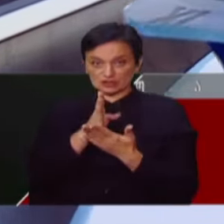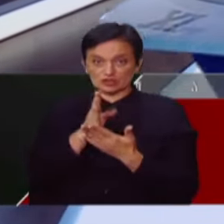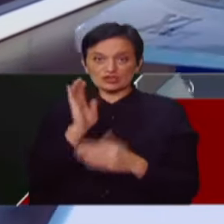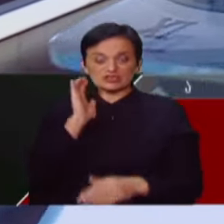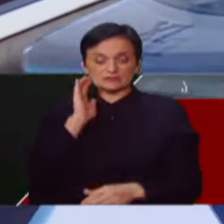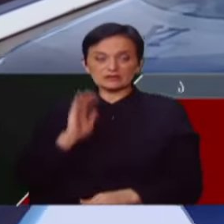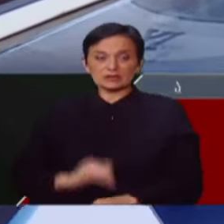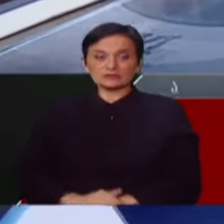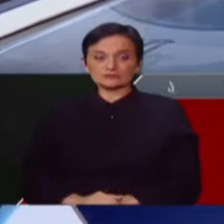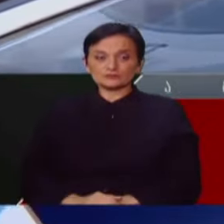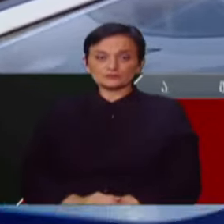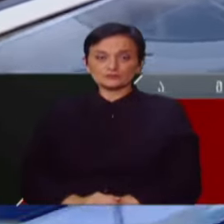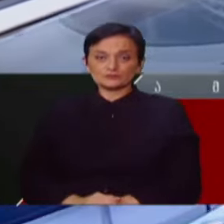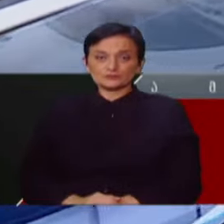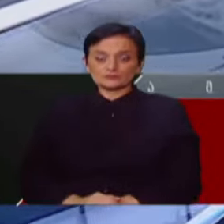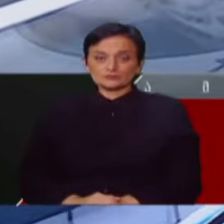ეთერში მანა გისმენთ.